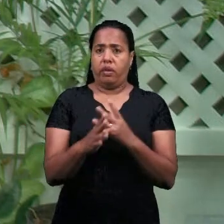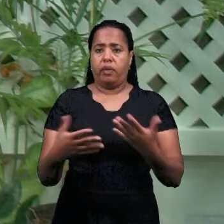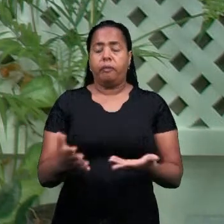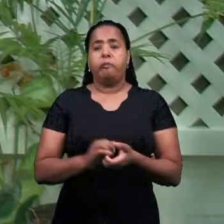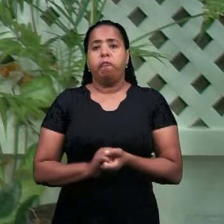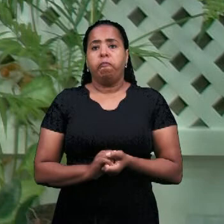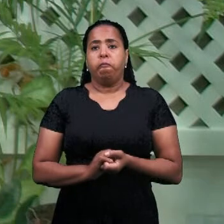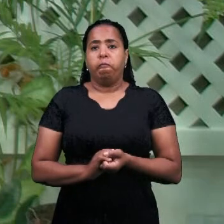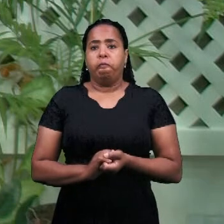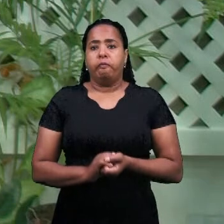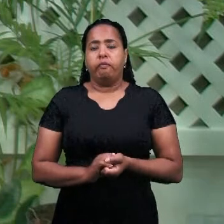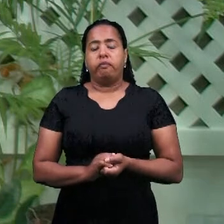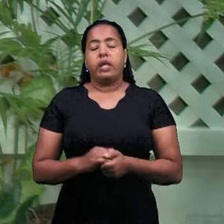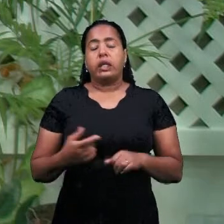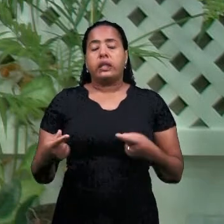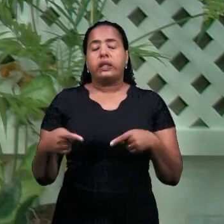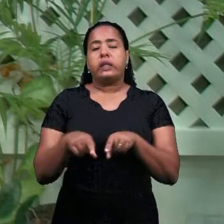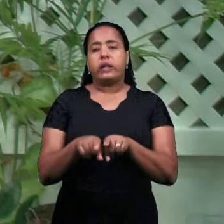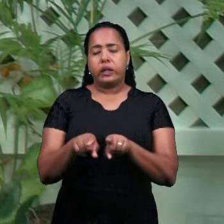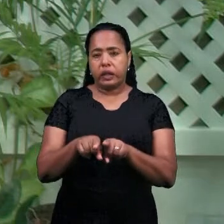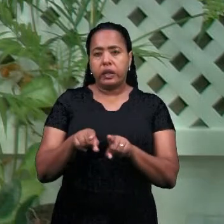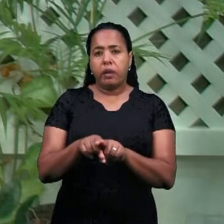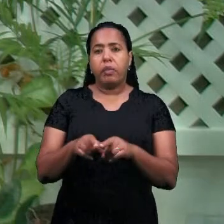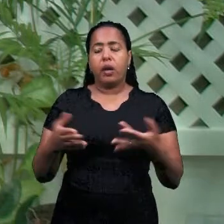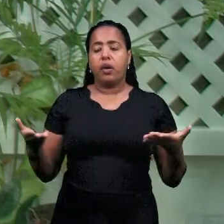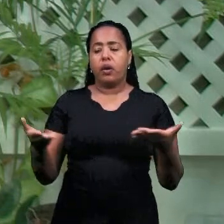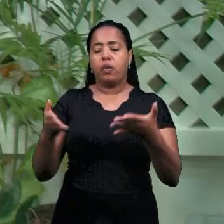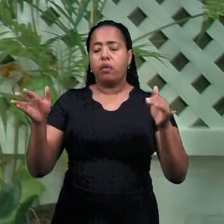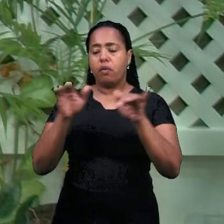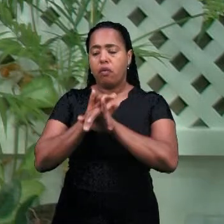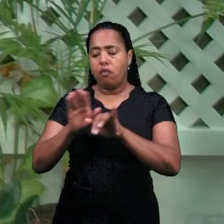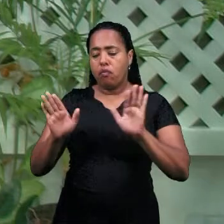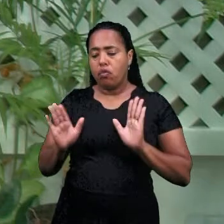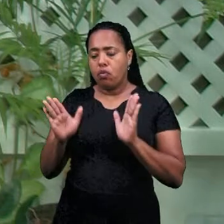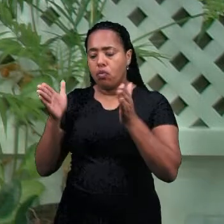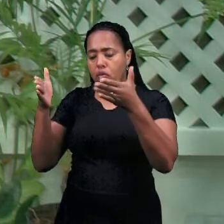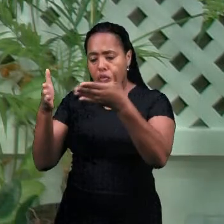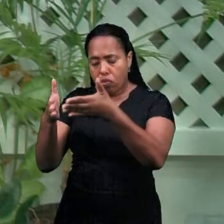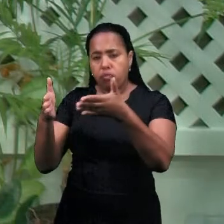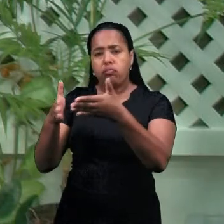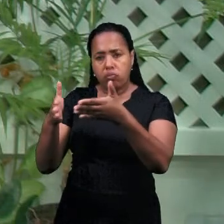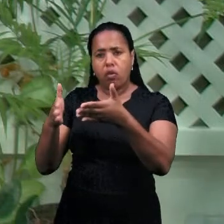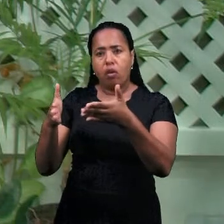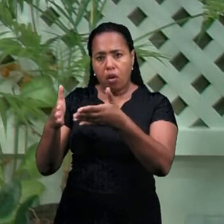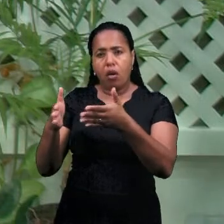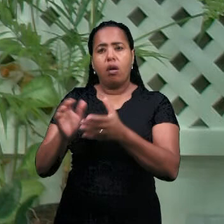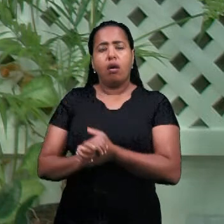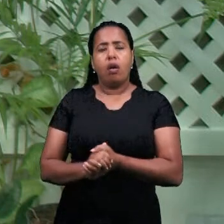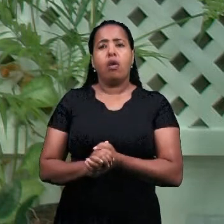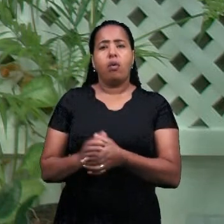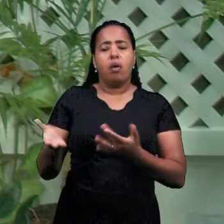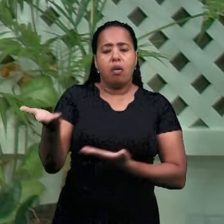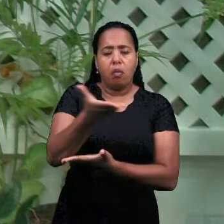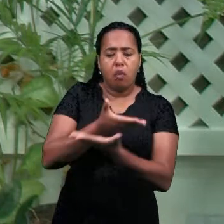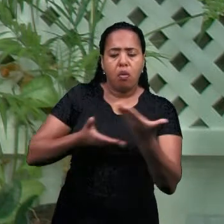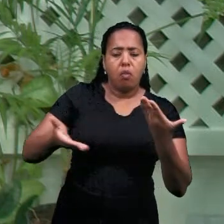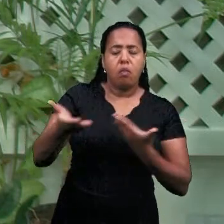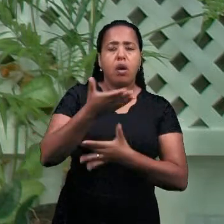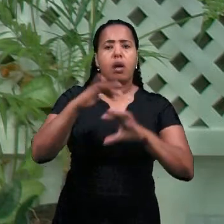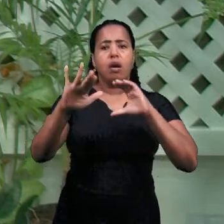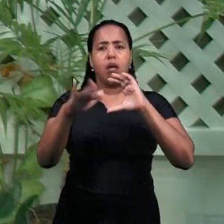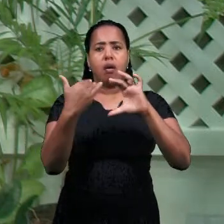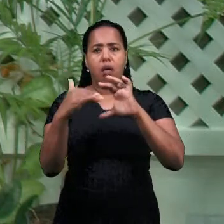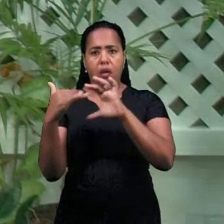allons parler avec plus clarté, plus directement à nos frères. Nous allons avoir une participation plus grande dans les églises parce qu'en